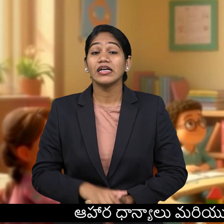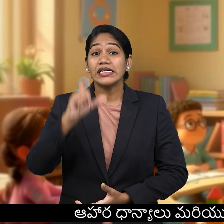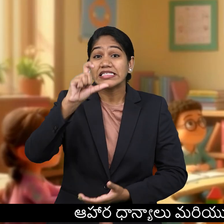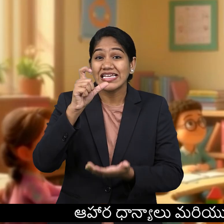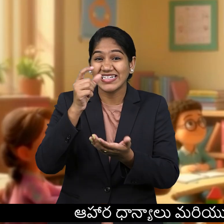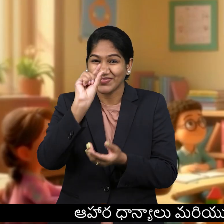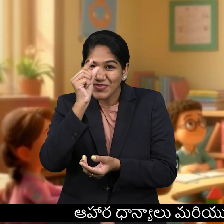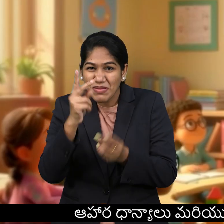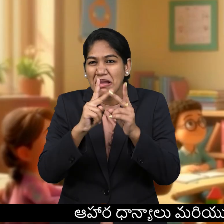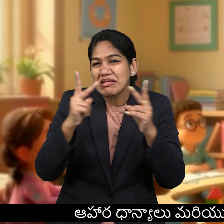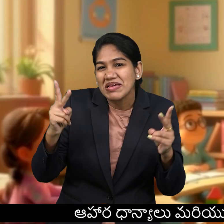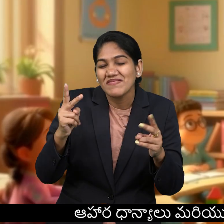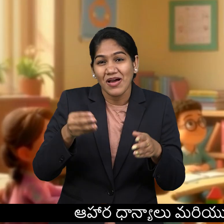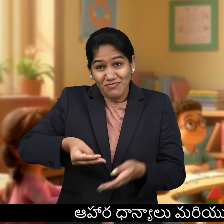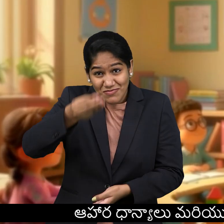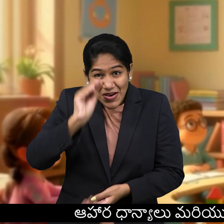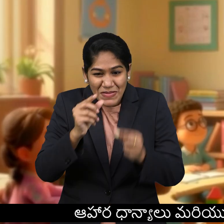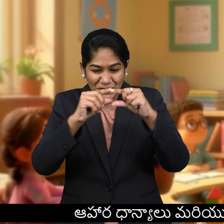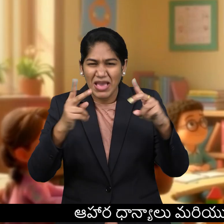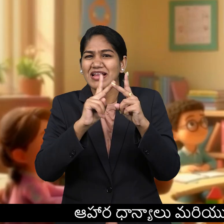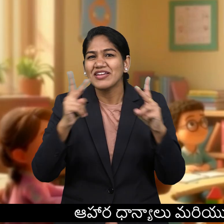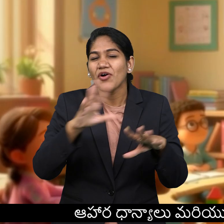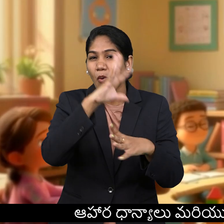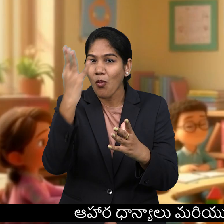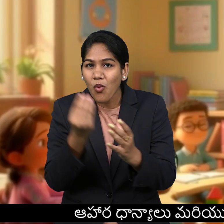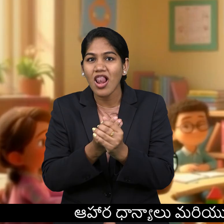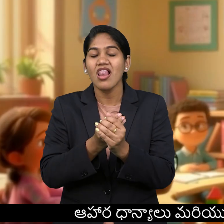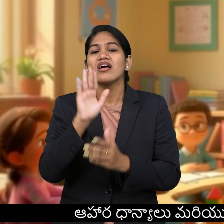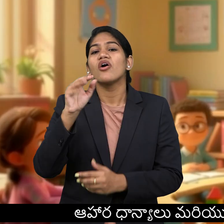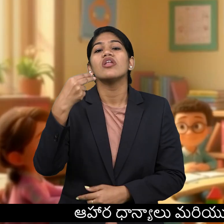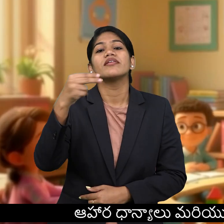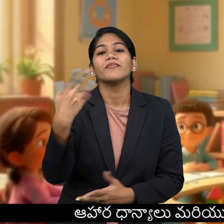ఆహార ధాన్యాలు మరియు పప్పు ధాన్యాలను ధాన్యాలు అంటారు.